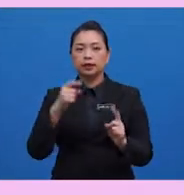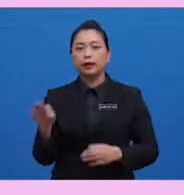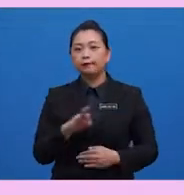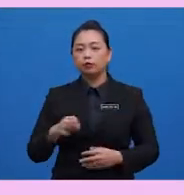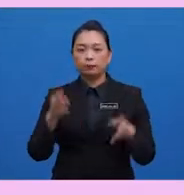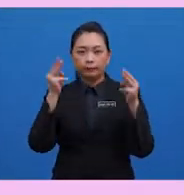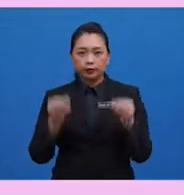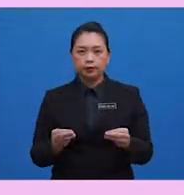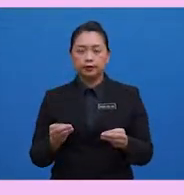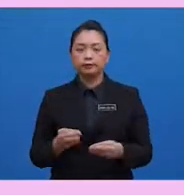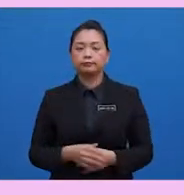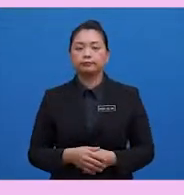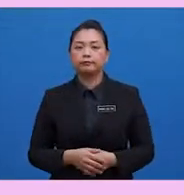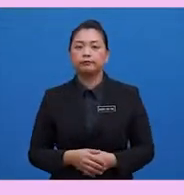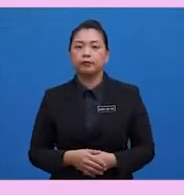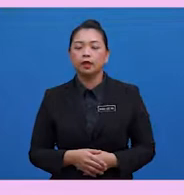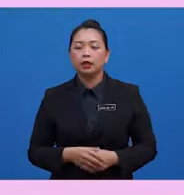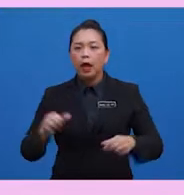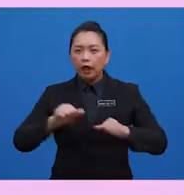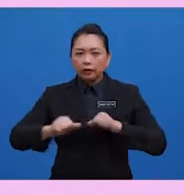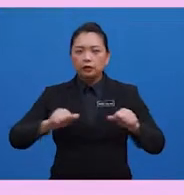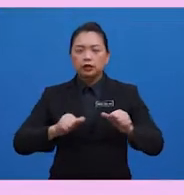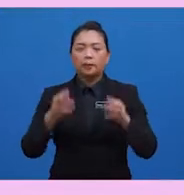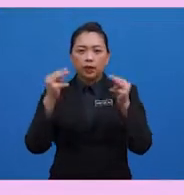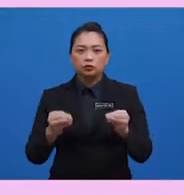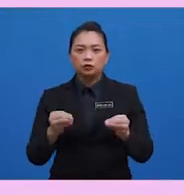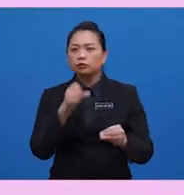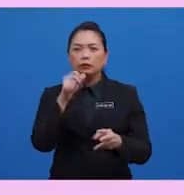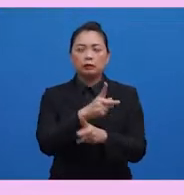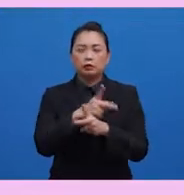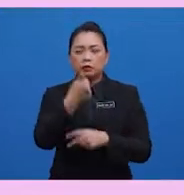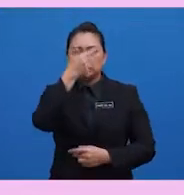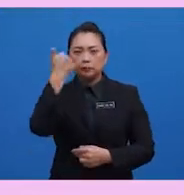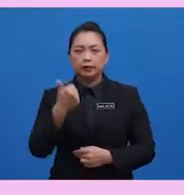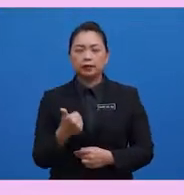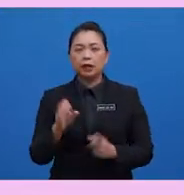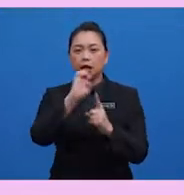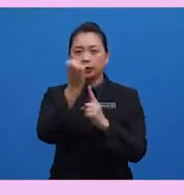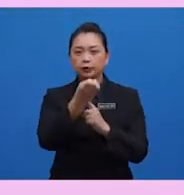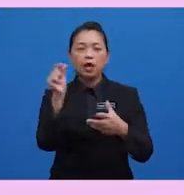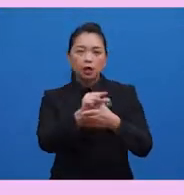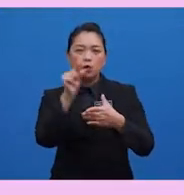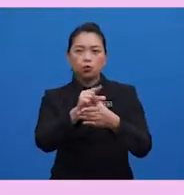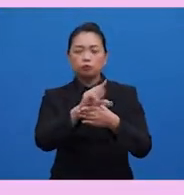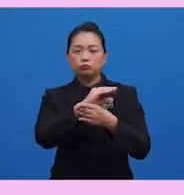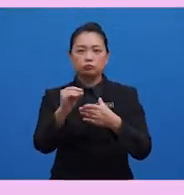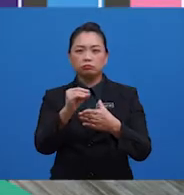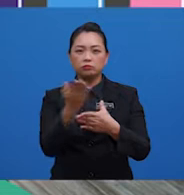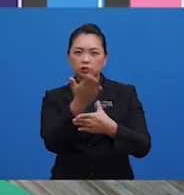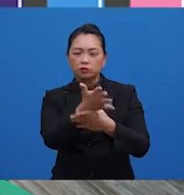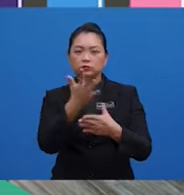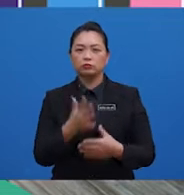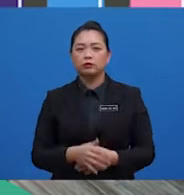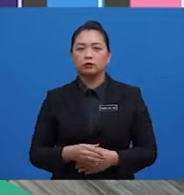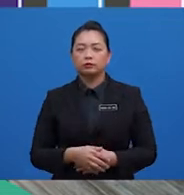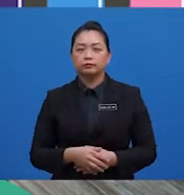faktor manusia. Aktiviti manusia yang tidak terkawal akan menyebabkan ekosistem terganggu dan terjejas.